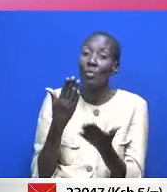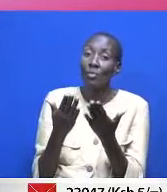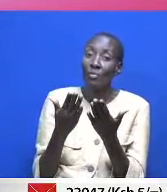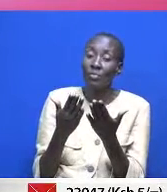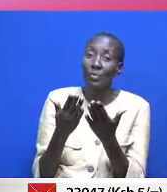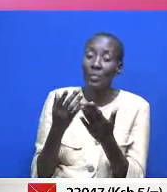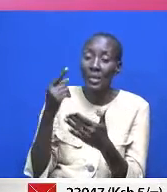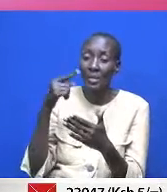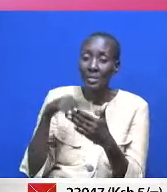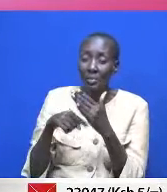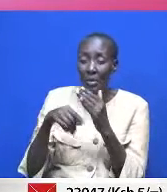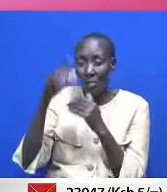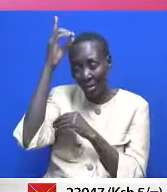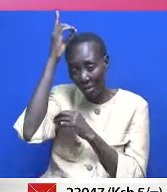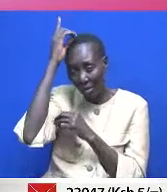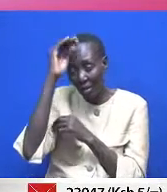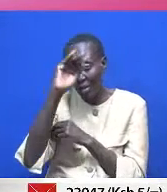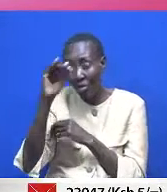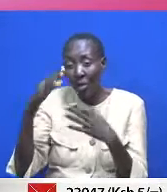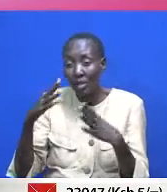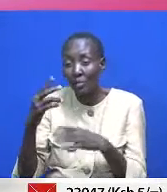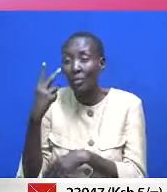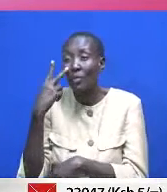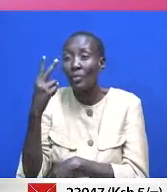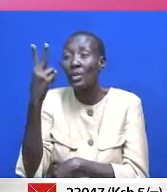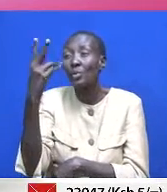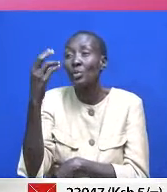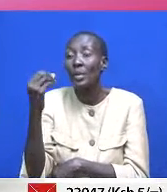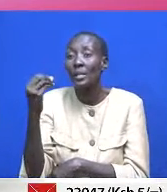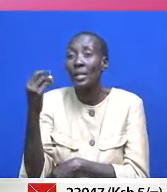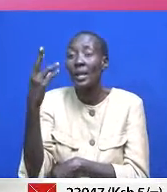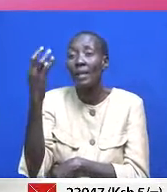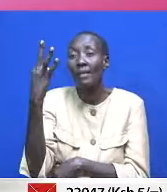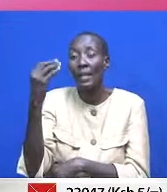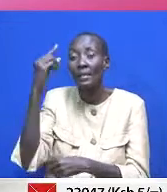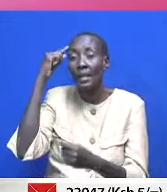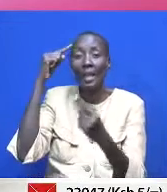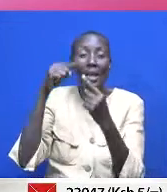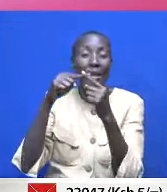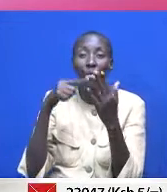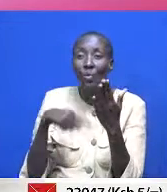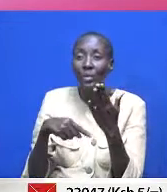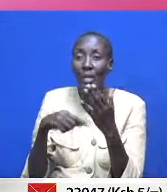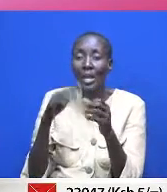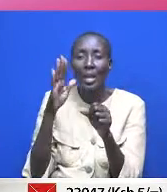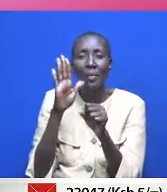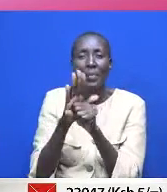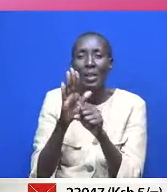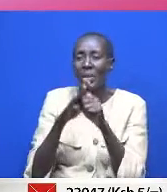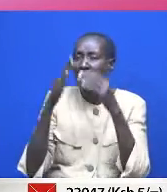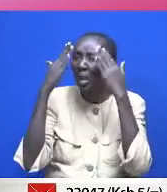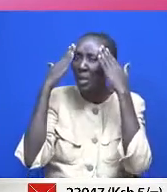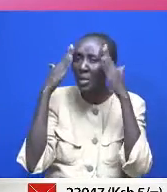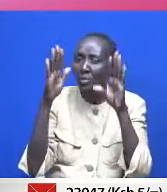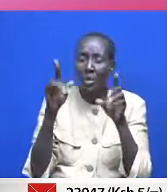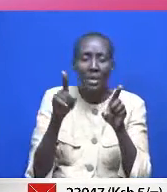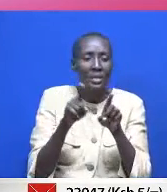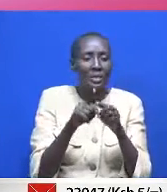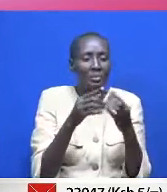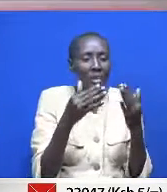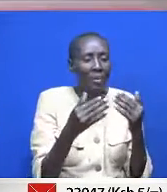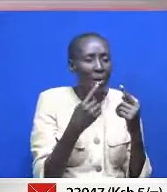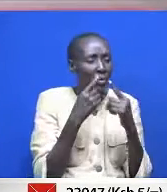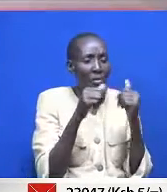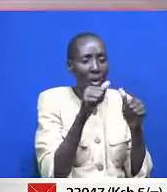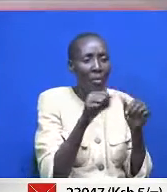ukiuliza mtu kwamba nini ambayo Vision 2030 ufanya ama lengo lake ni nini, wengi hawana habari. Hata siku hizi hawazungumzii sana Vision 2030.